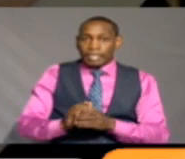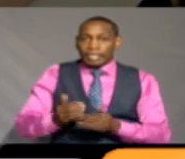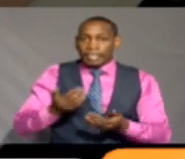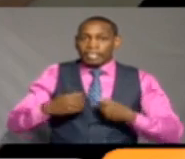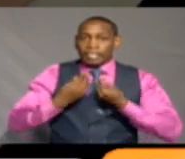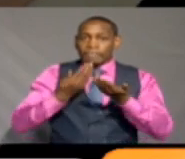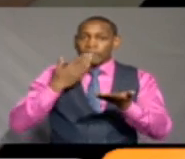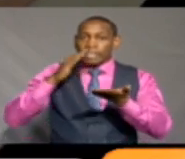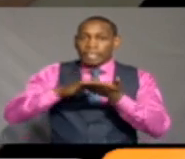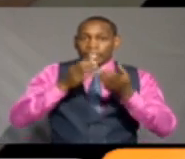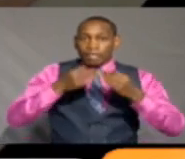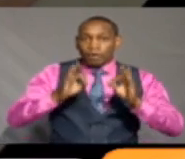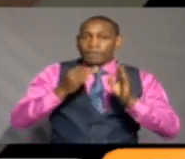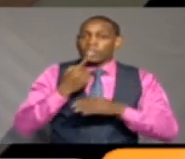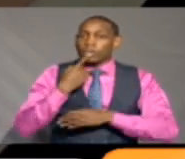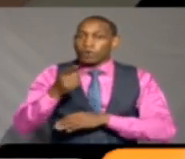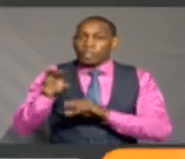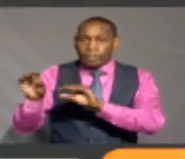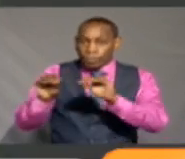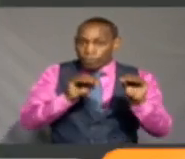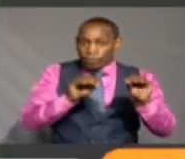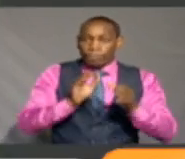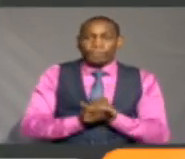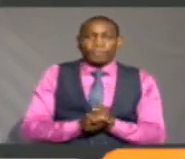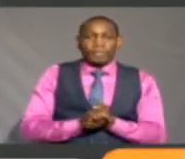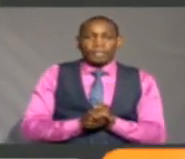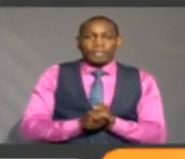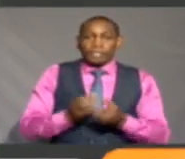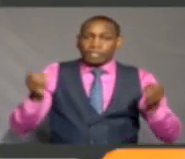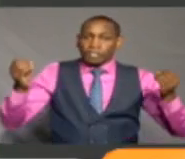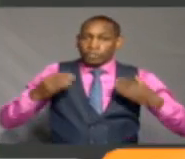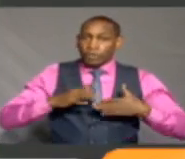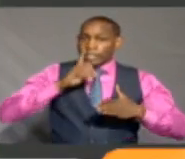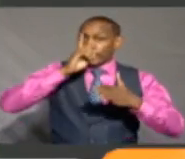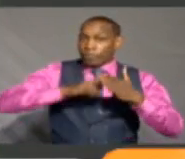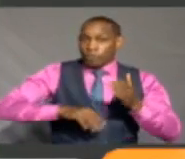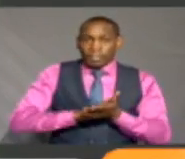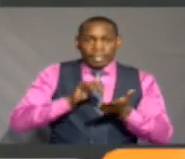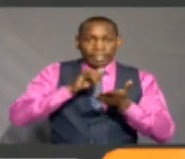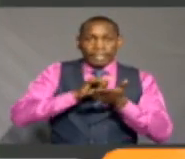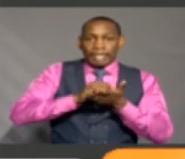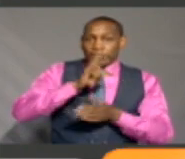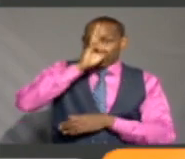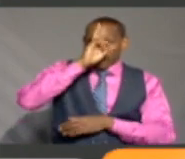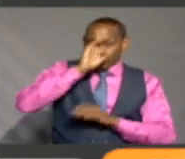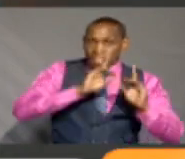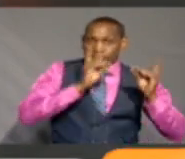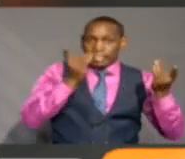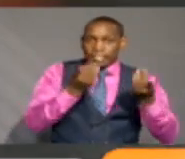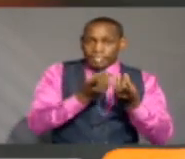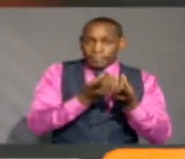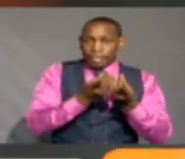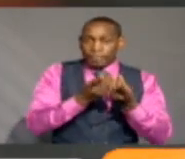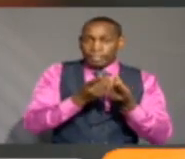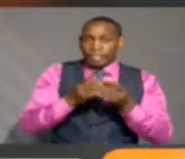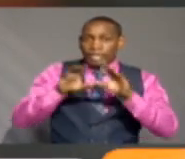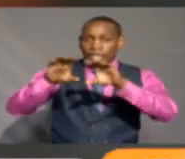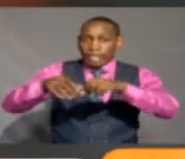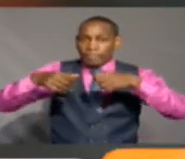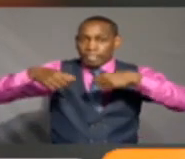barua rasmi ikimwagiza ahamie huko. Kinachomsikitisha zaidi ni kwamba idara ya polisi ilitoa pikipiki